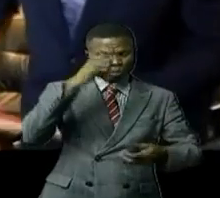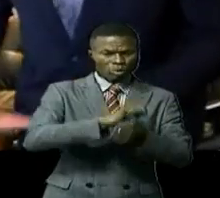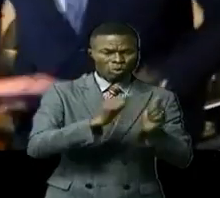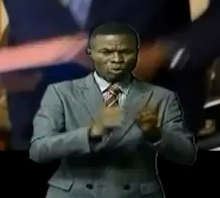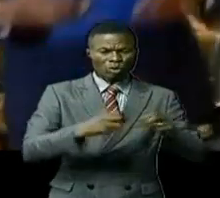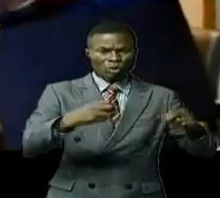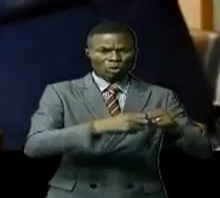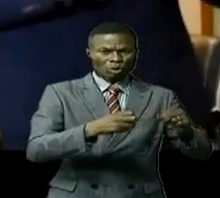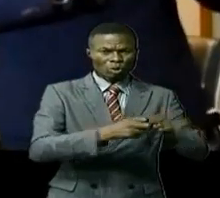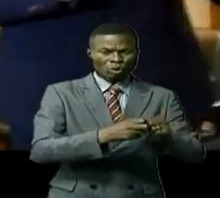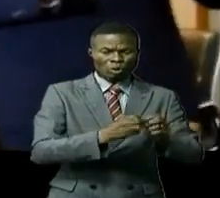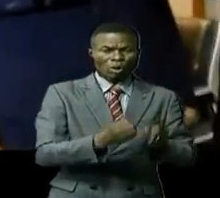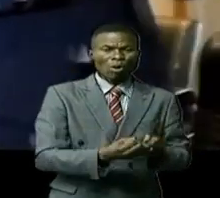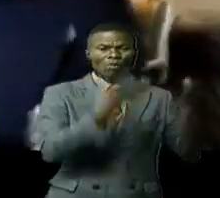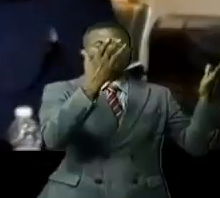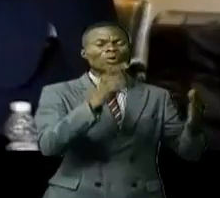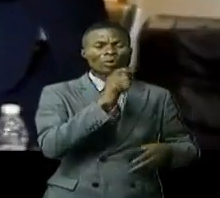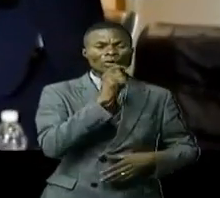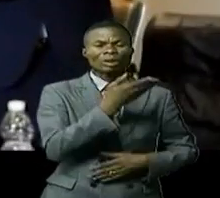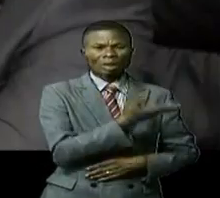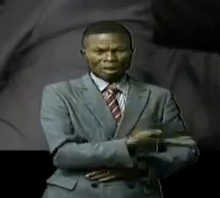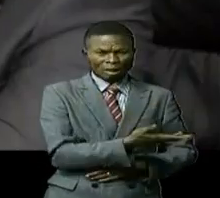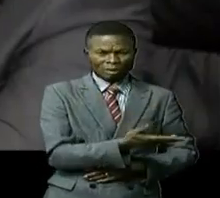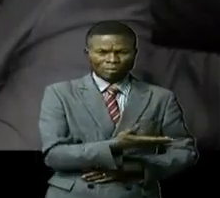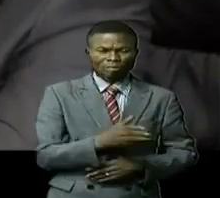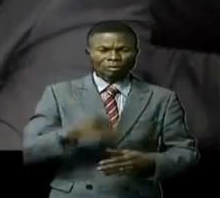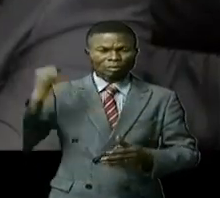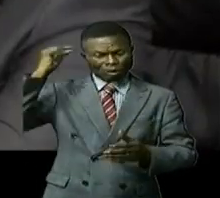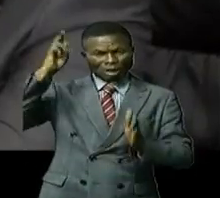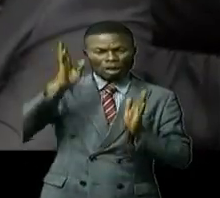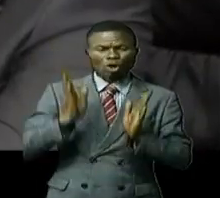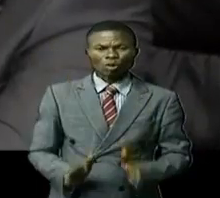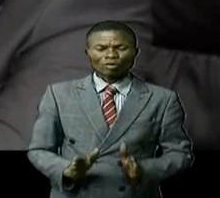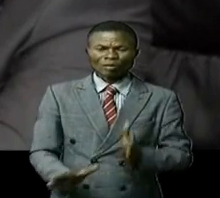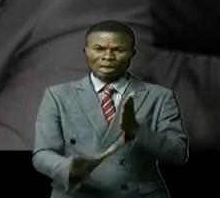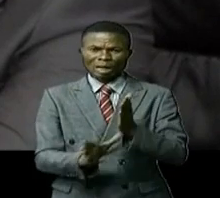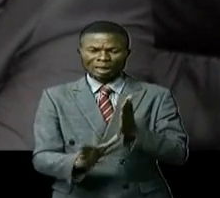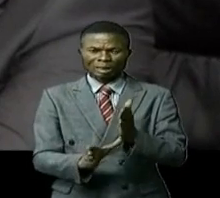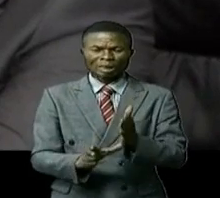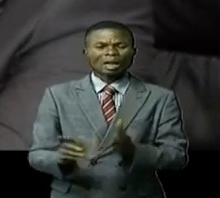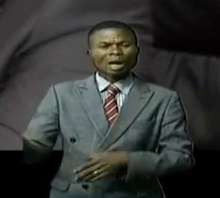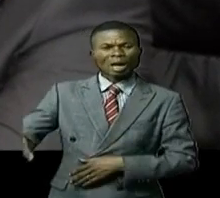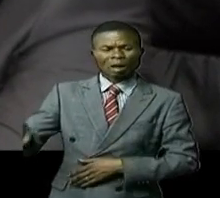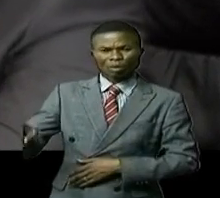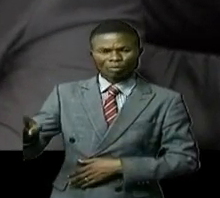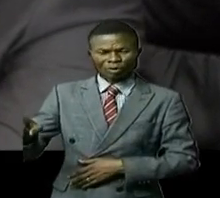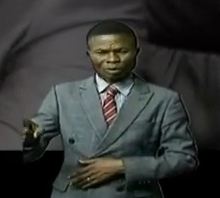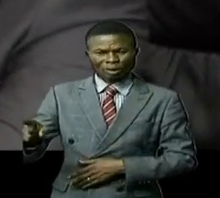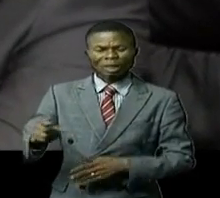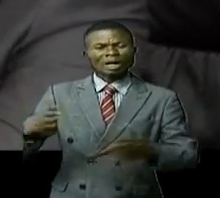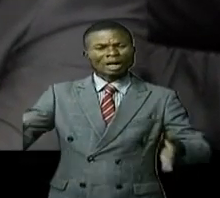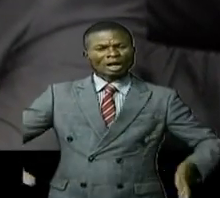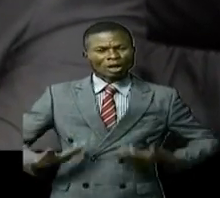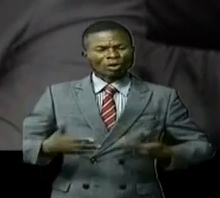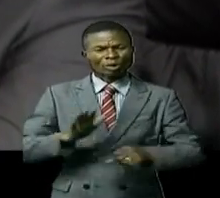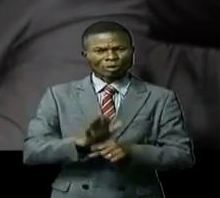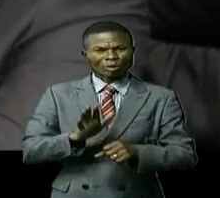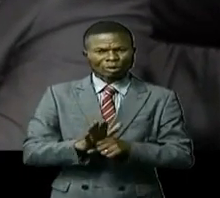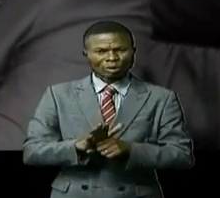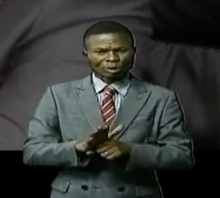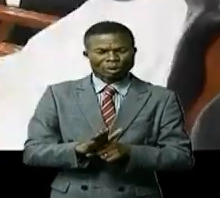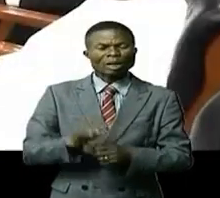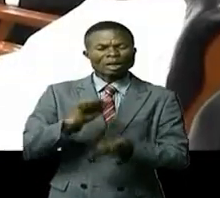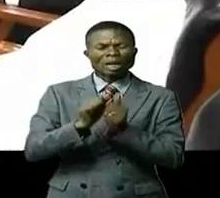centrale autovoltaïque. Le gouverneur AI de la Tchopo, Habibou Sakapela, s'est réjoui de relever ces